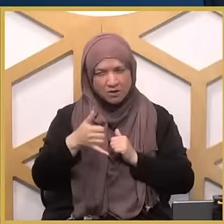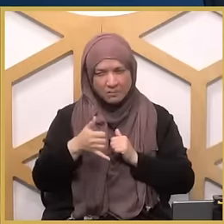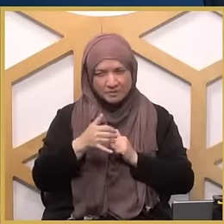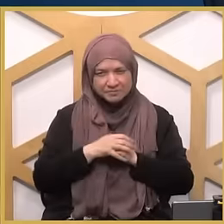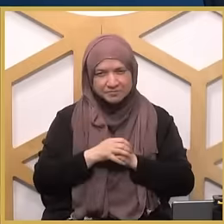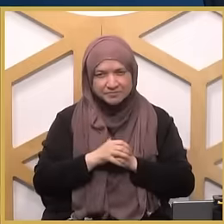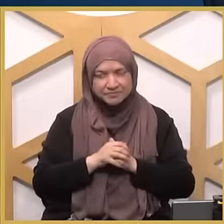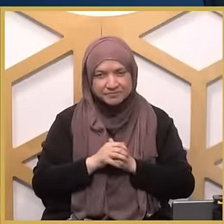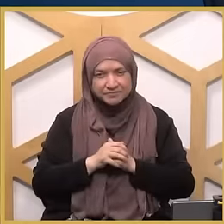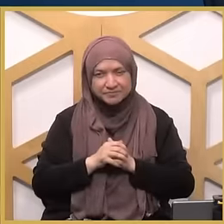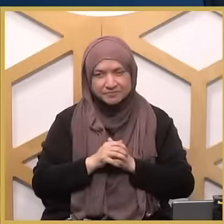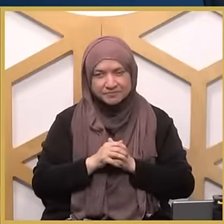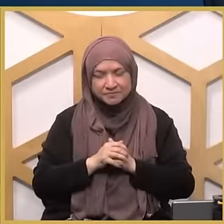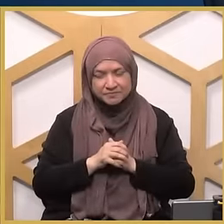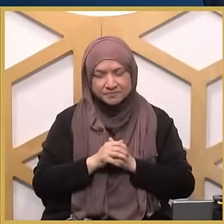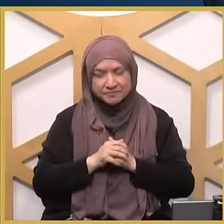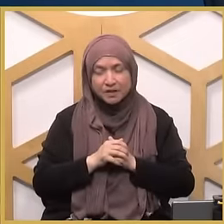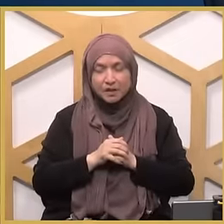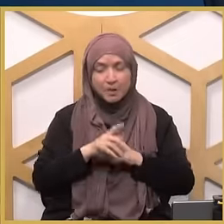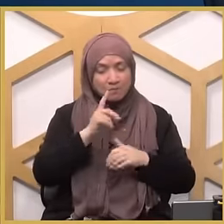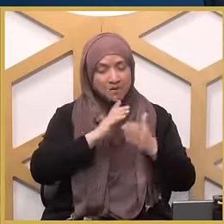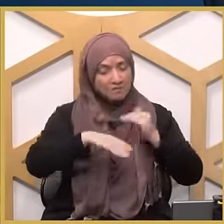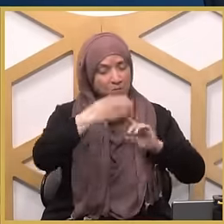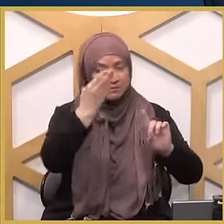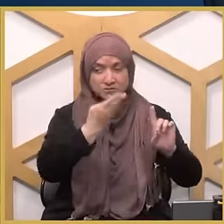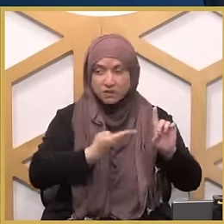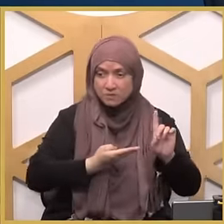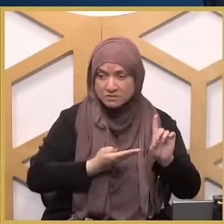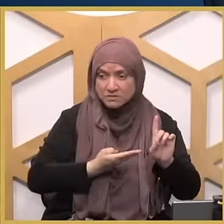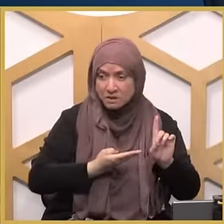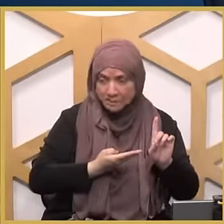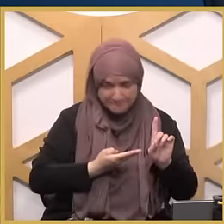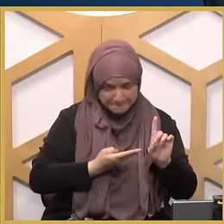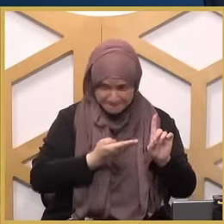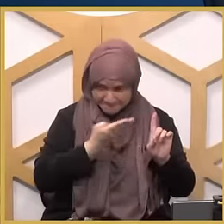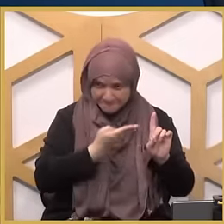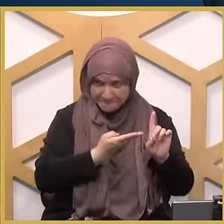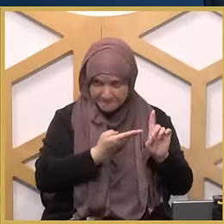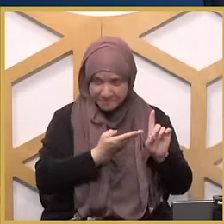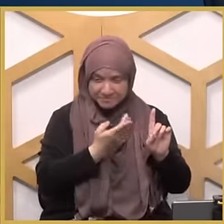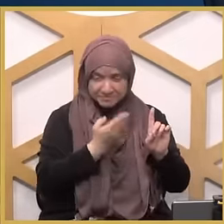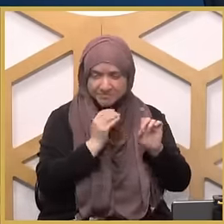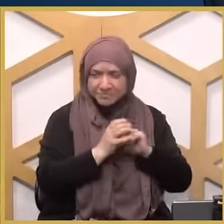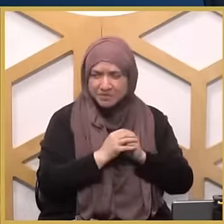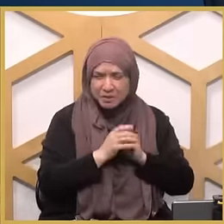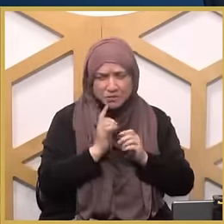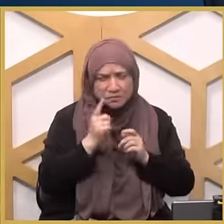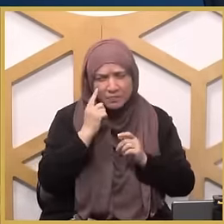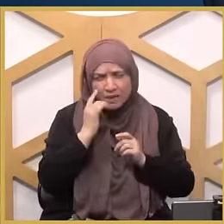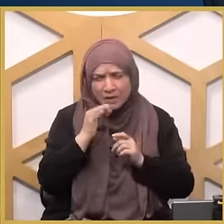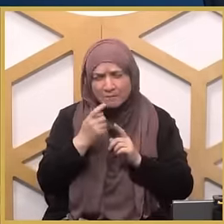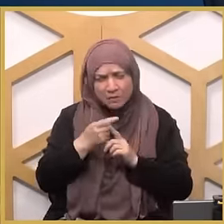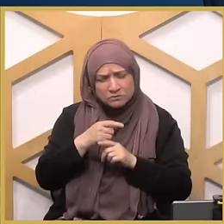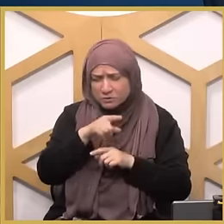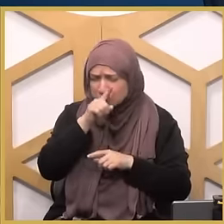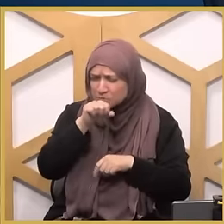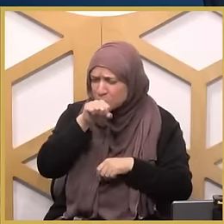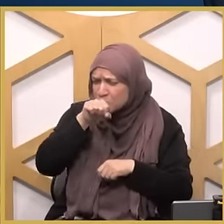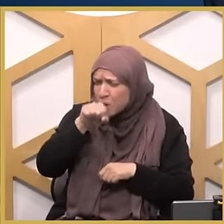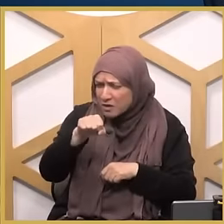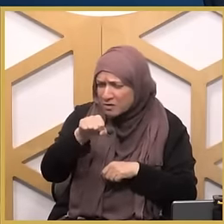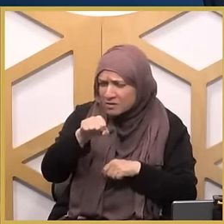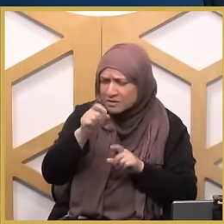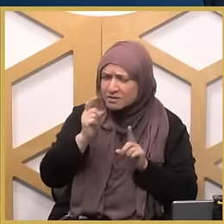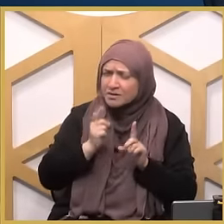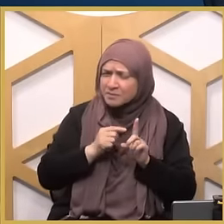it moderately. عسى أن يكون بغيضك يوما ما. Because one day this might be the thing that you hate the most. And وقال